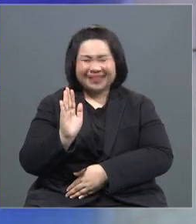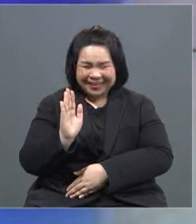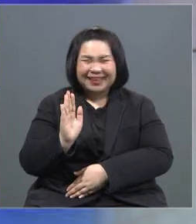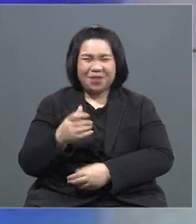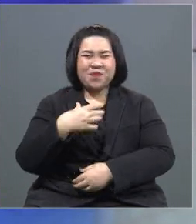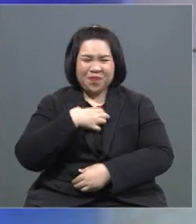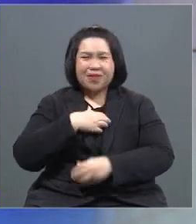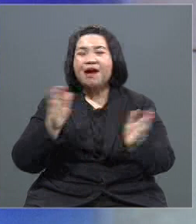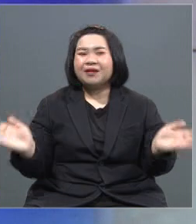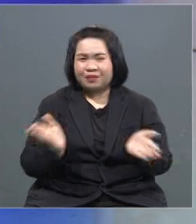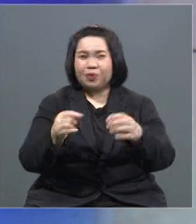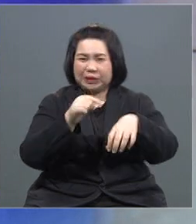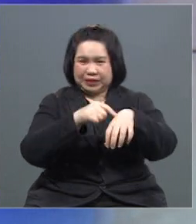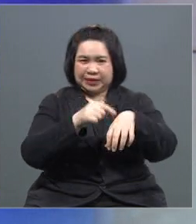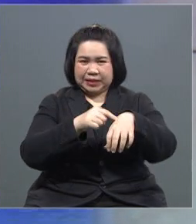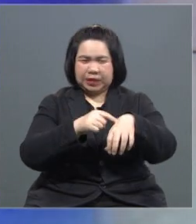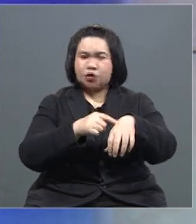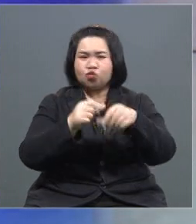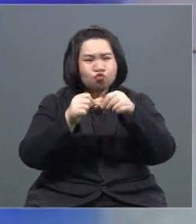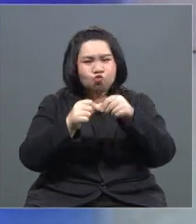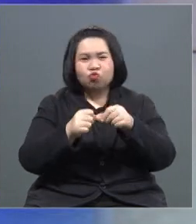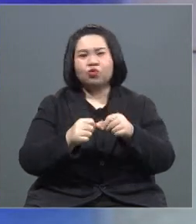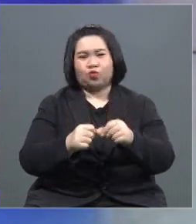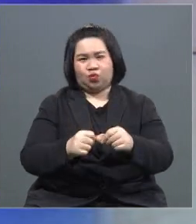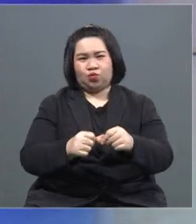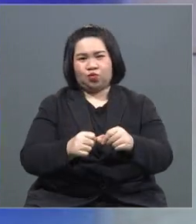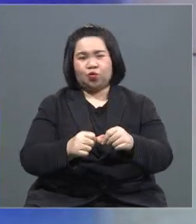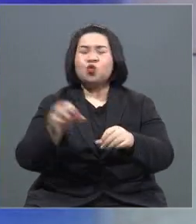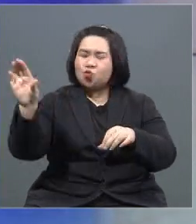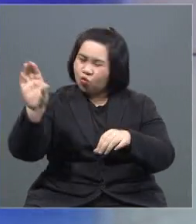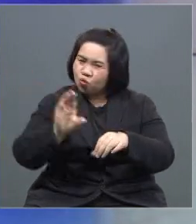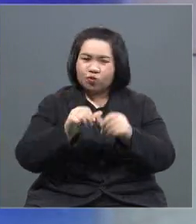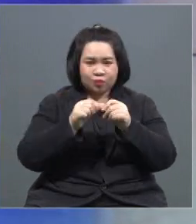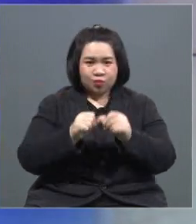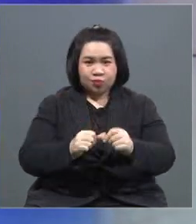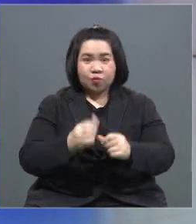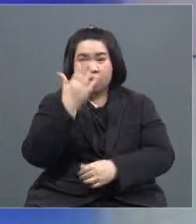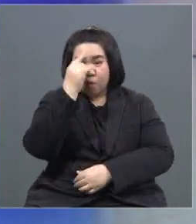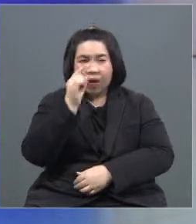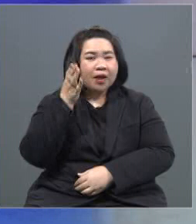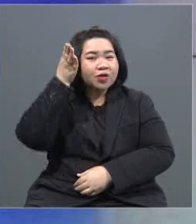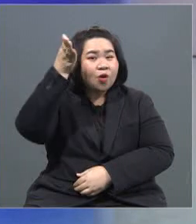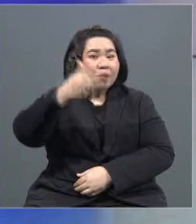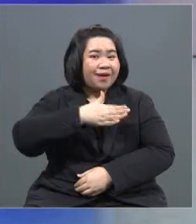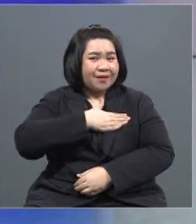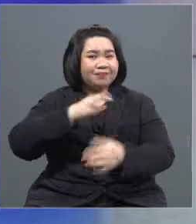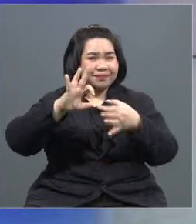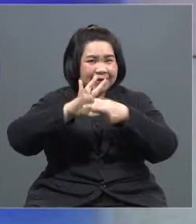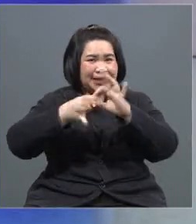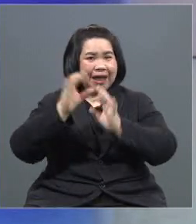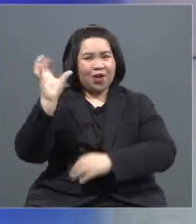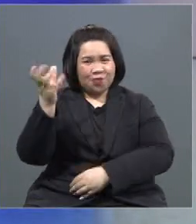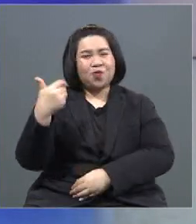ให้ช่วยกันสนับสนุนเราต่อไปยาวๆค่ะเพื่อจะได้มีนักกีฬาในโอลิมปิกหลายๆคนนะคะ